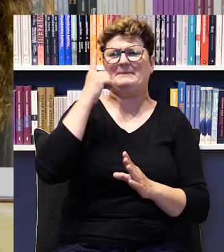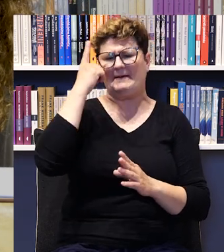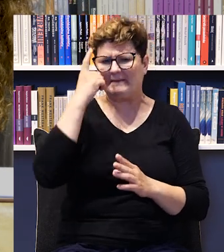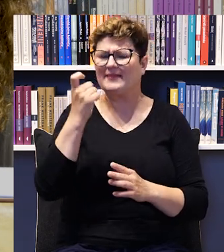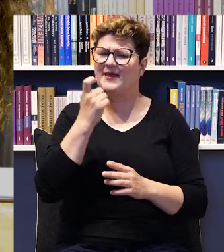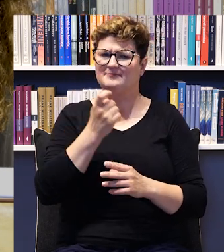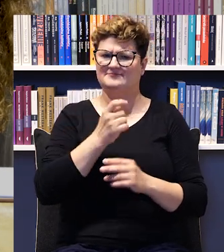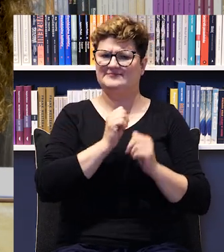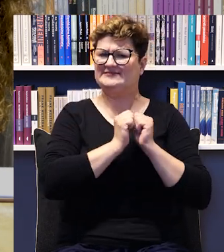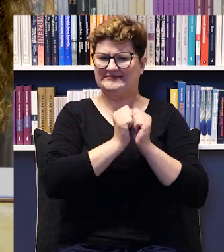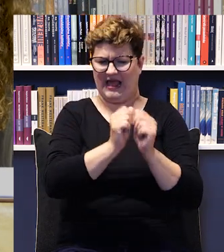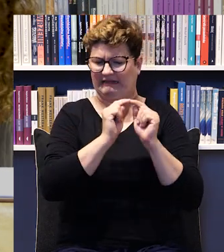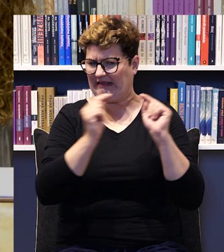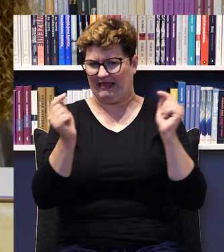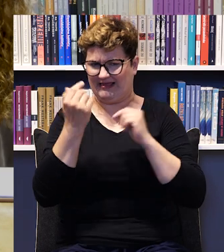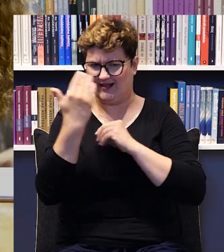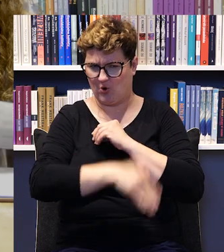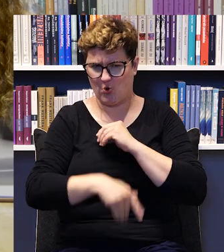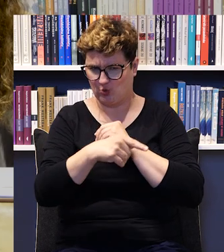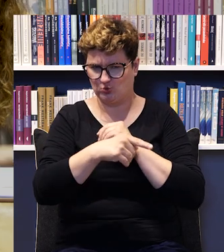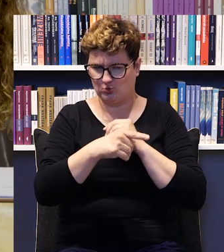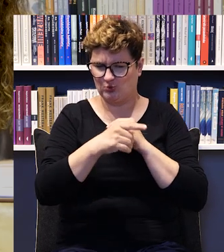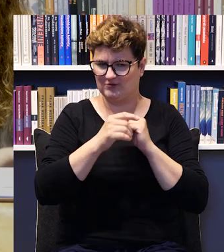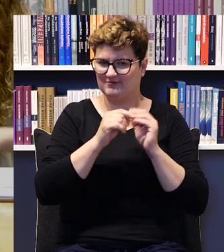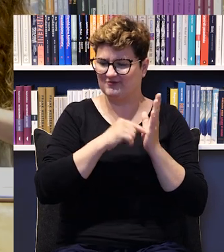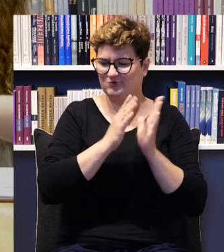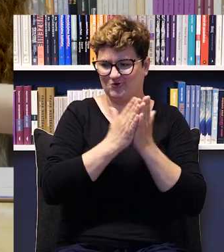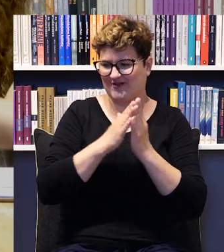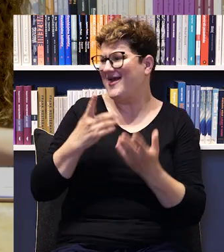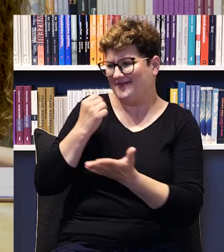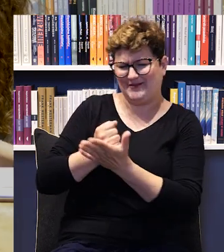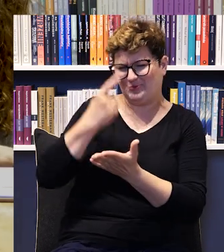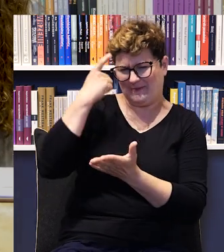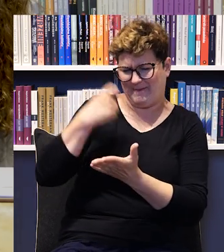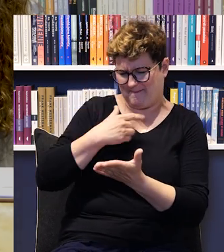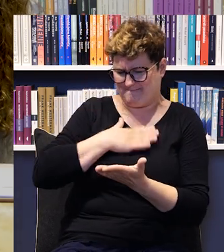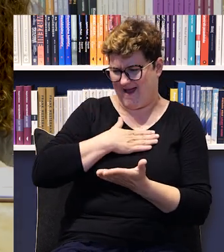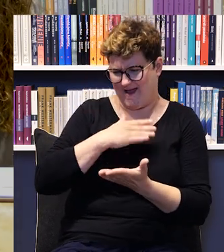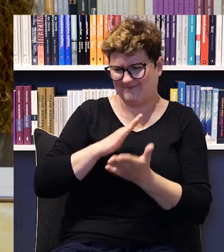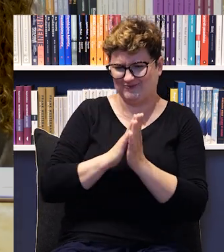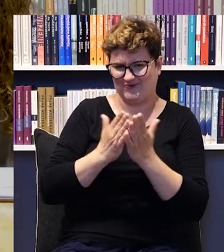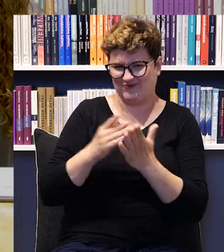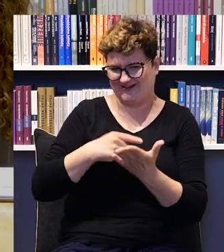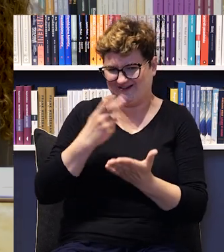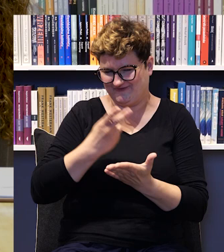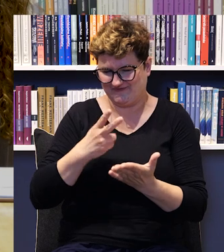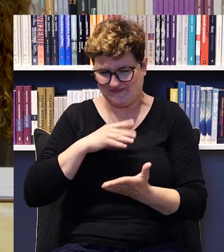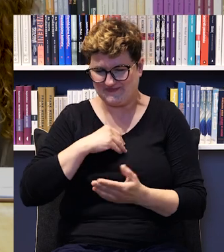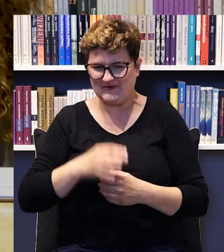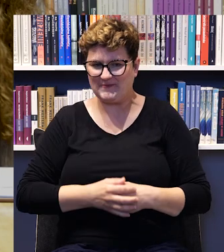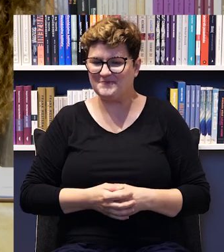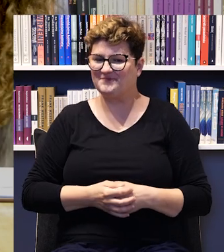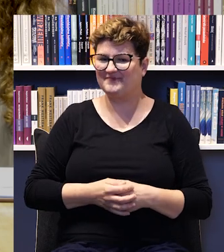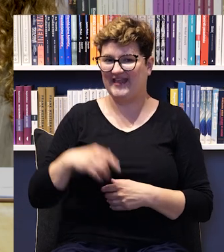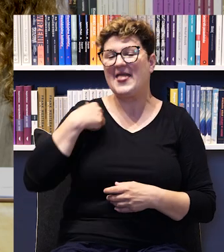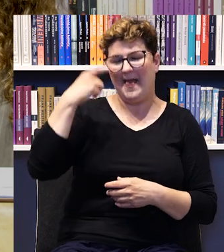ostatnie zdanie z tej książki. Zaraz, wiesz, nie musisz pamiętać, mam książkę właśnie na kolanach. Masz książkę.